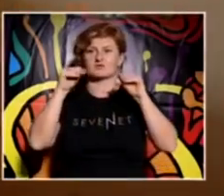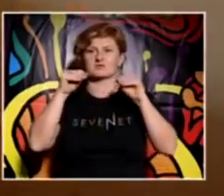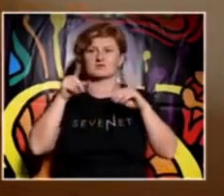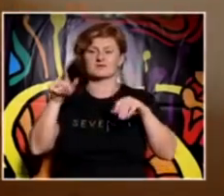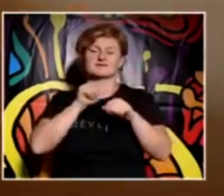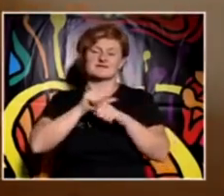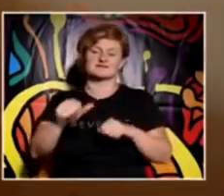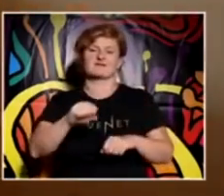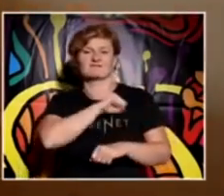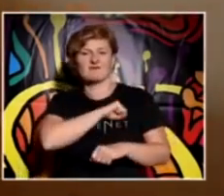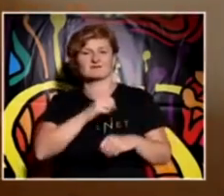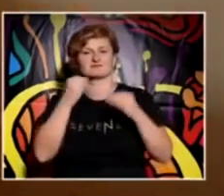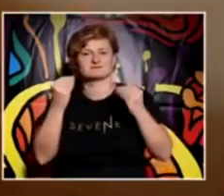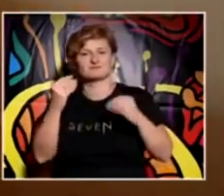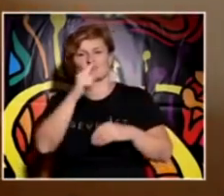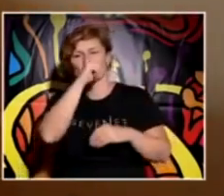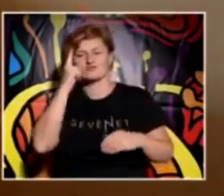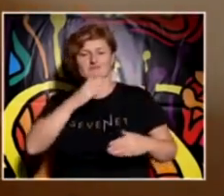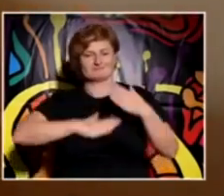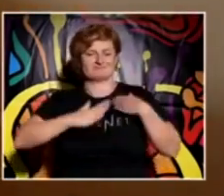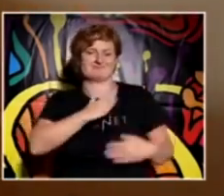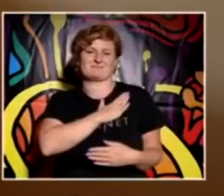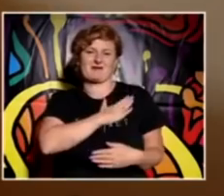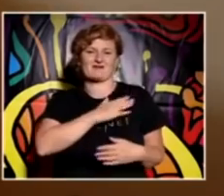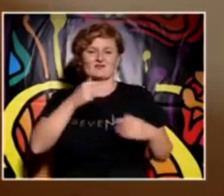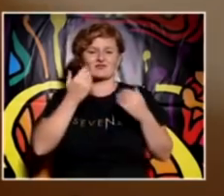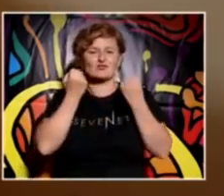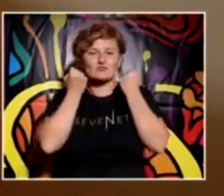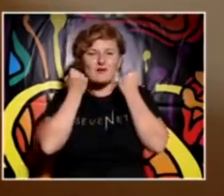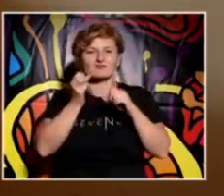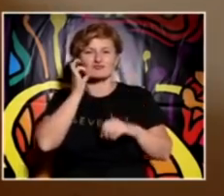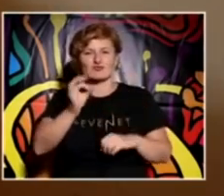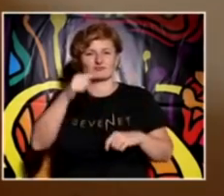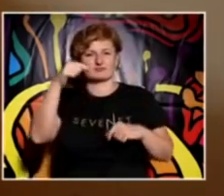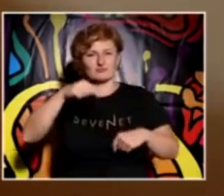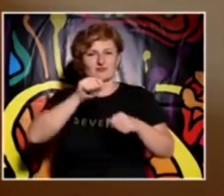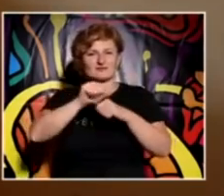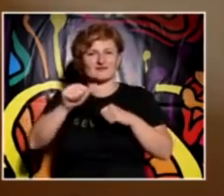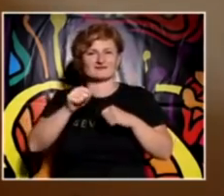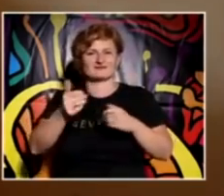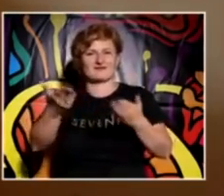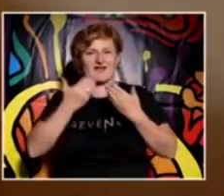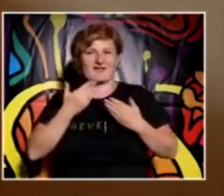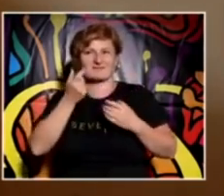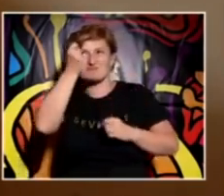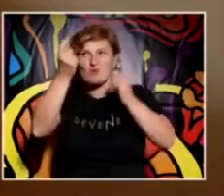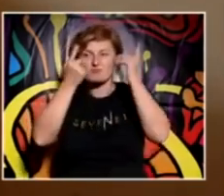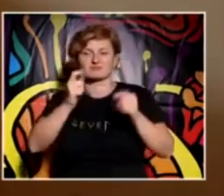jesteście naprawdę fajnymi, sympatycznymi ludźmi i bardzo dobrze, że jesteście tutaj i inspirujecie do podróży. I krótkie pytanie ode